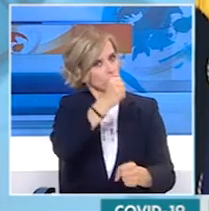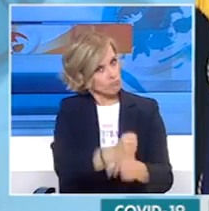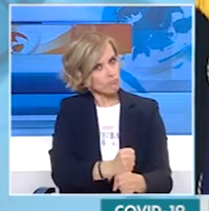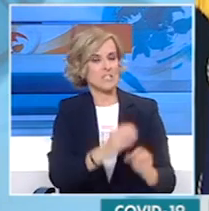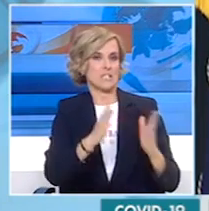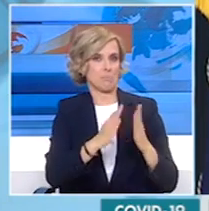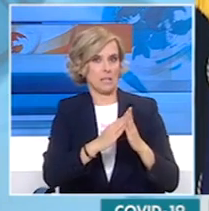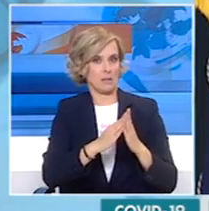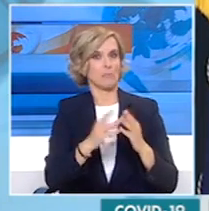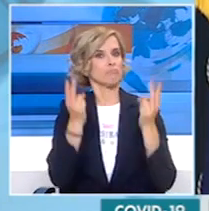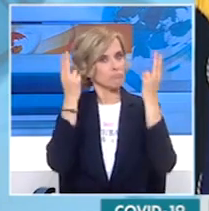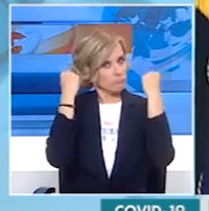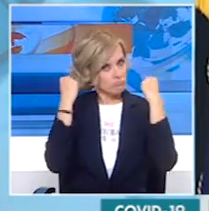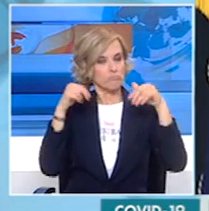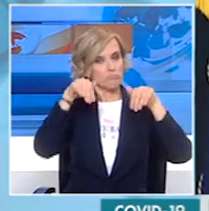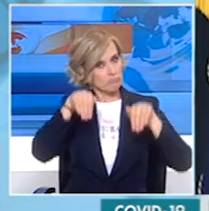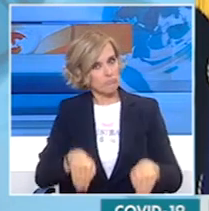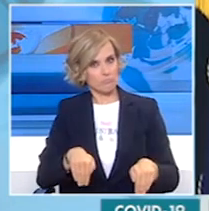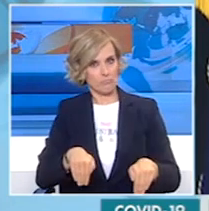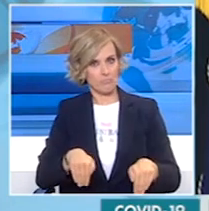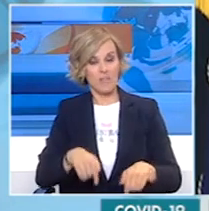14 ημέρα που όφυλαν, βρίσκονται σε καραντίνα